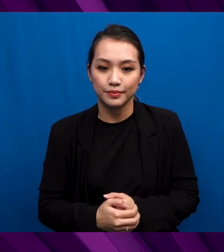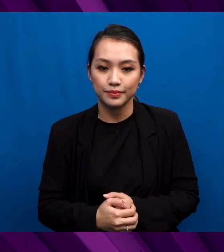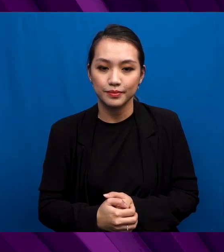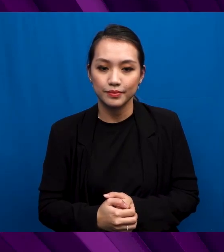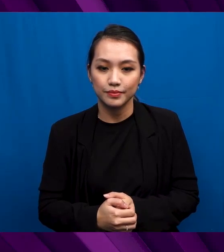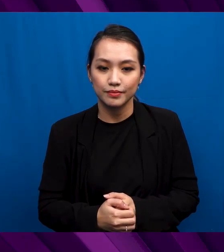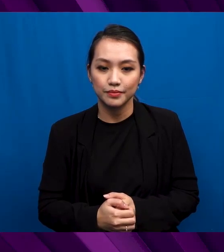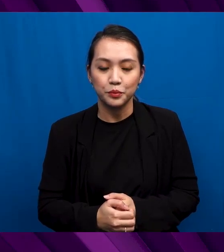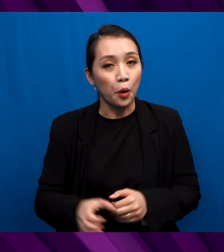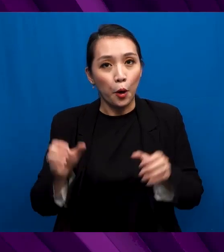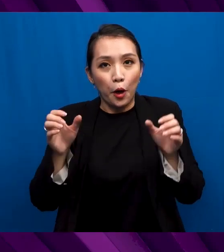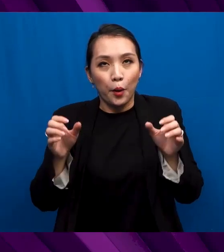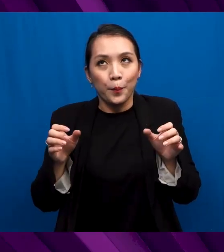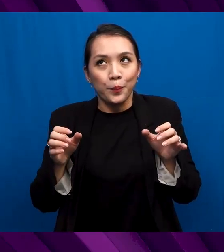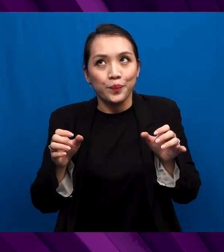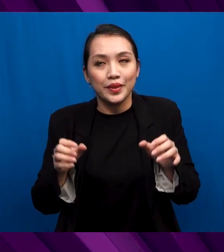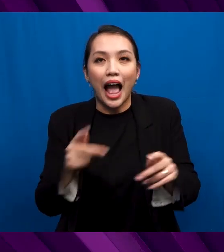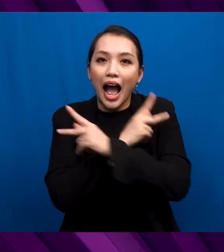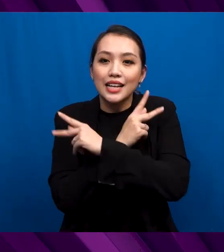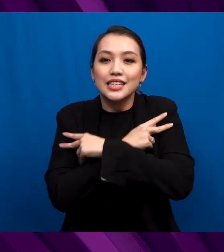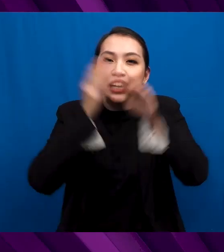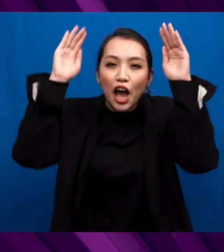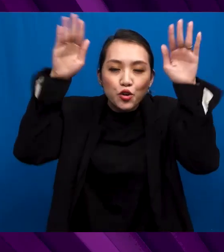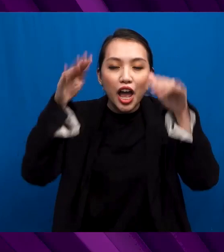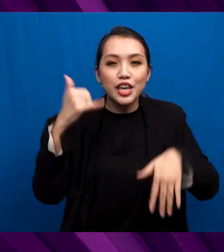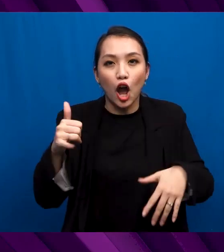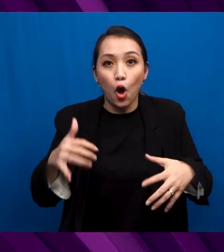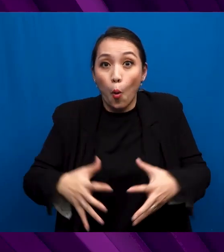karunia yang gemuk, anugerah yang berlapis-lapis.